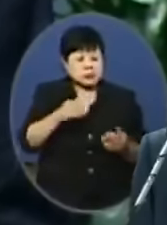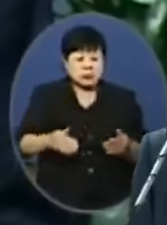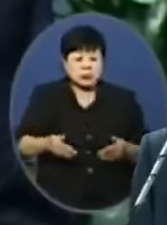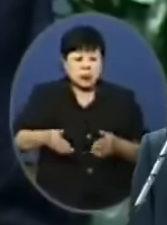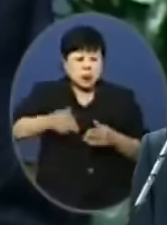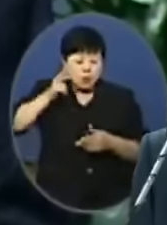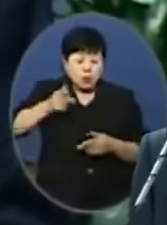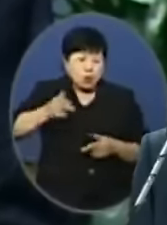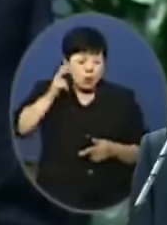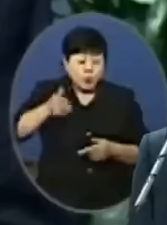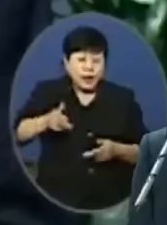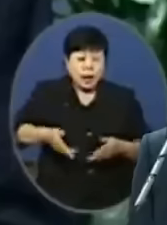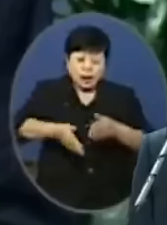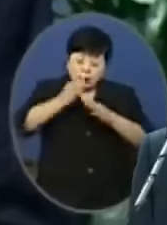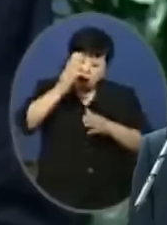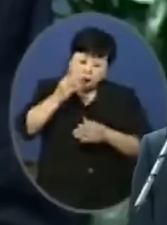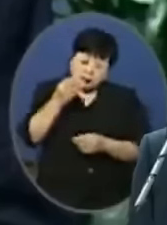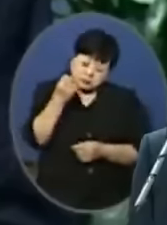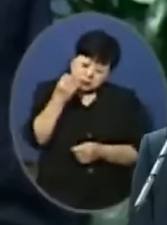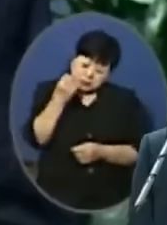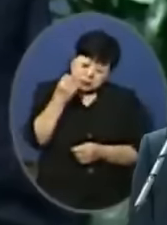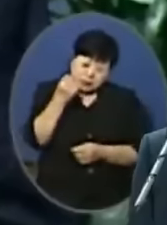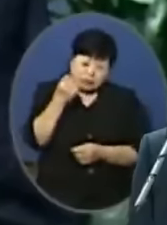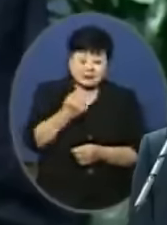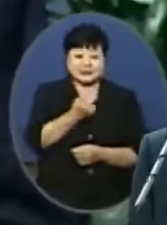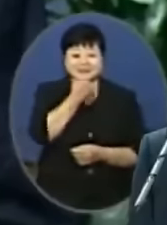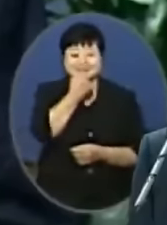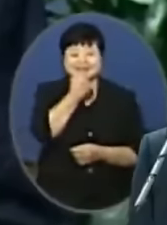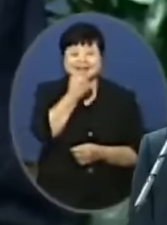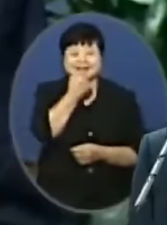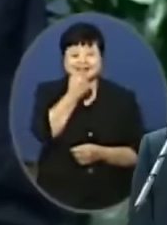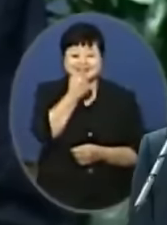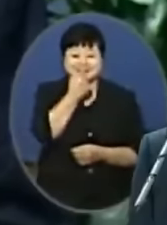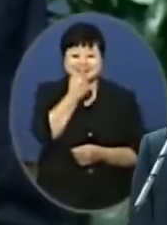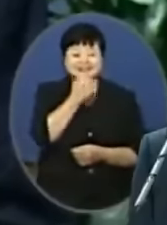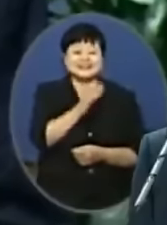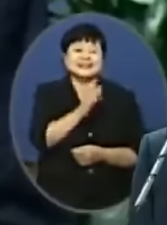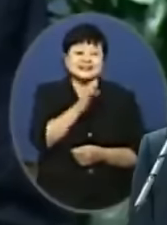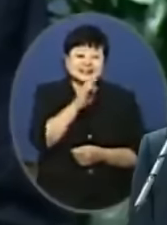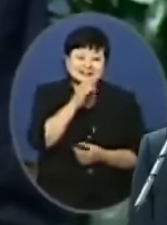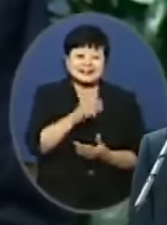짓고 있습니까? 허허허허 웃더니만 그게